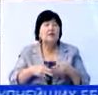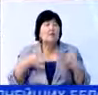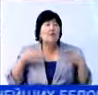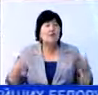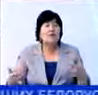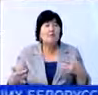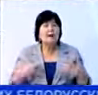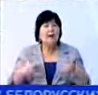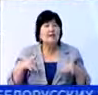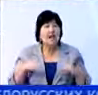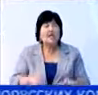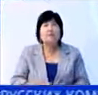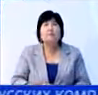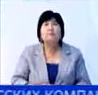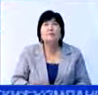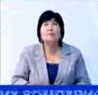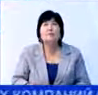концертом.